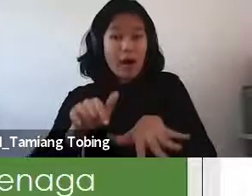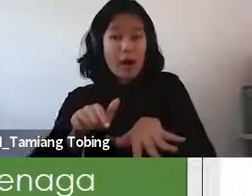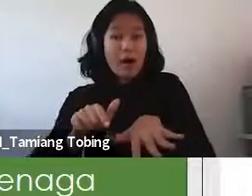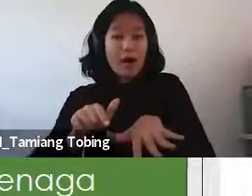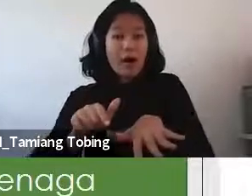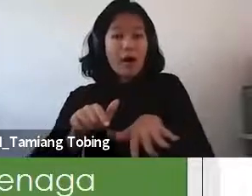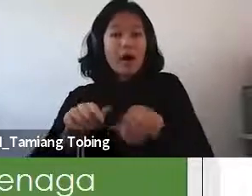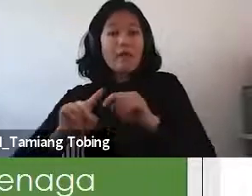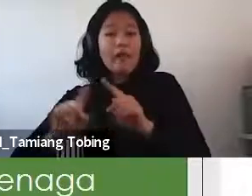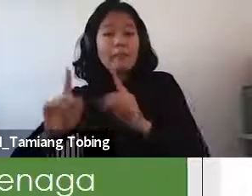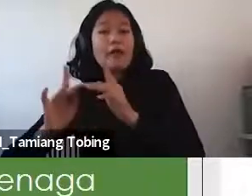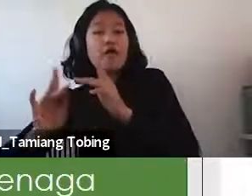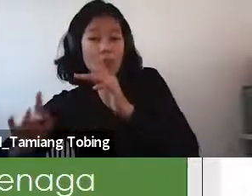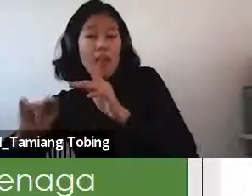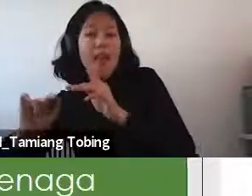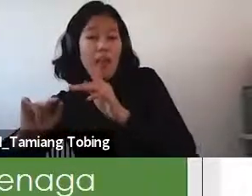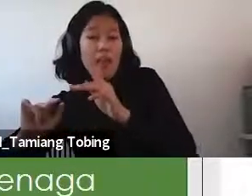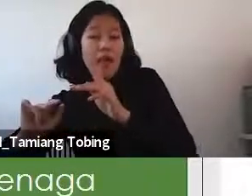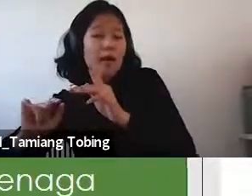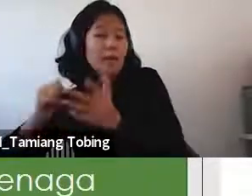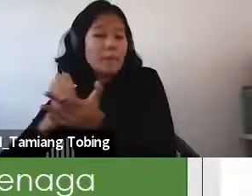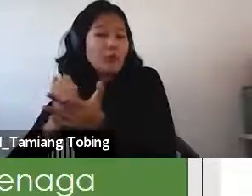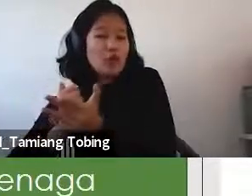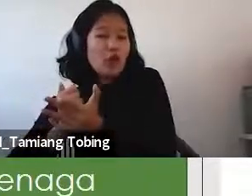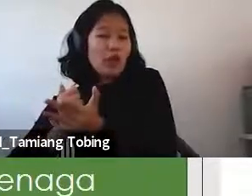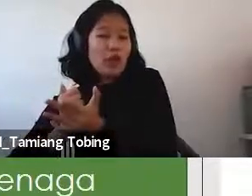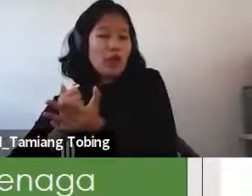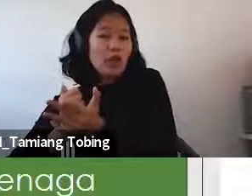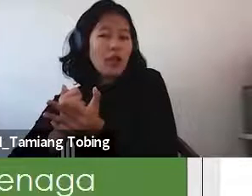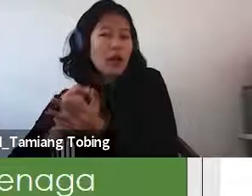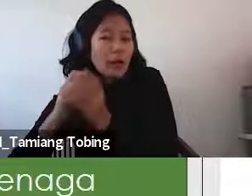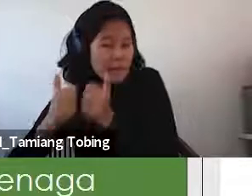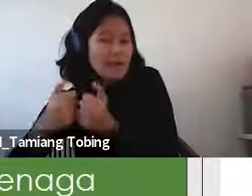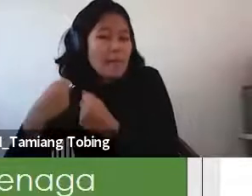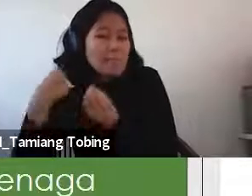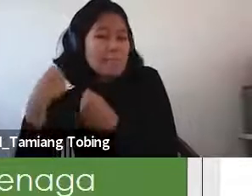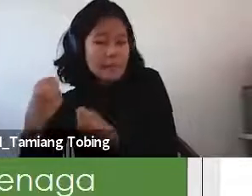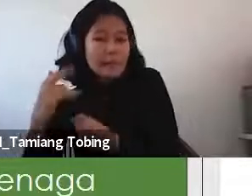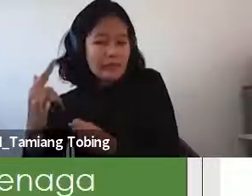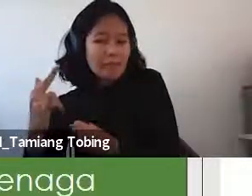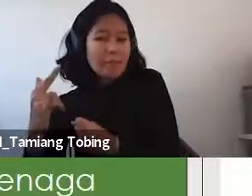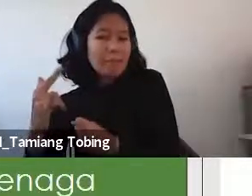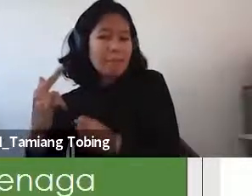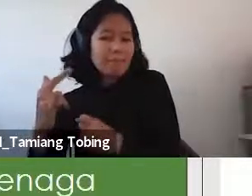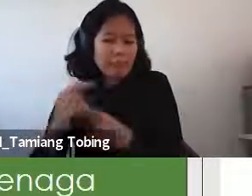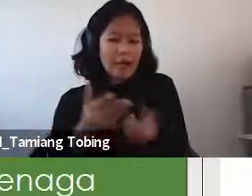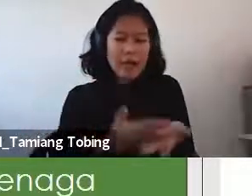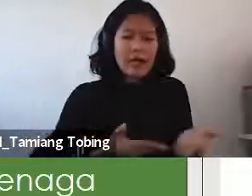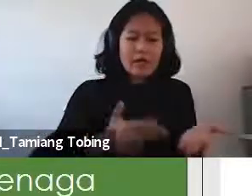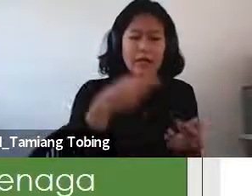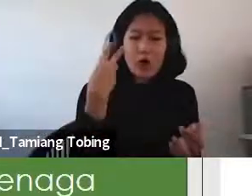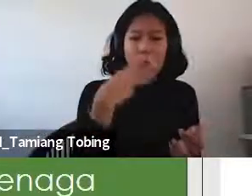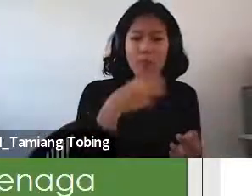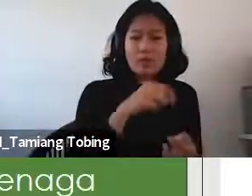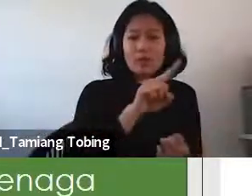sektor informal adalah sektor yang paling mampu bertahan pada saat krisis ekonomi pada tahun